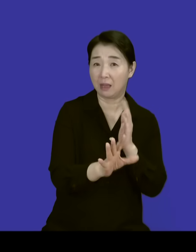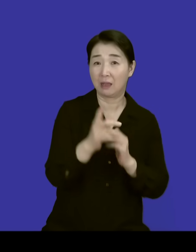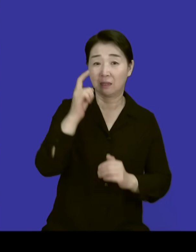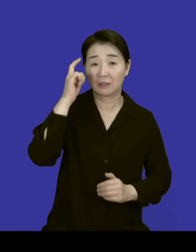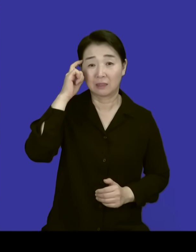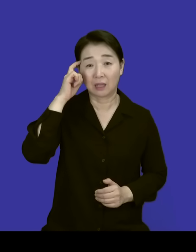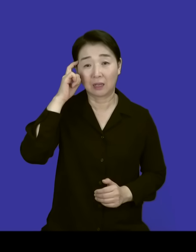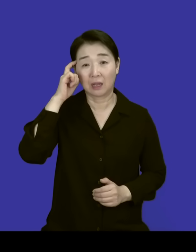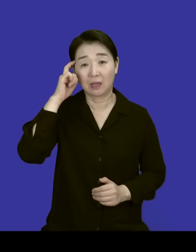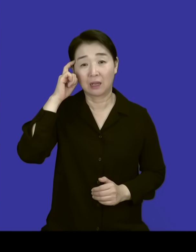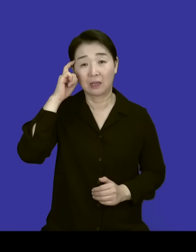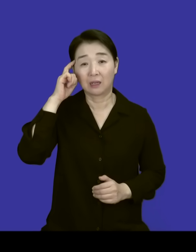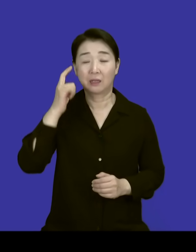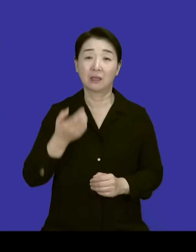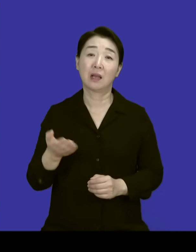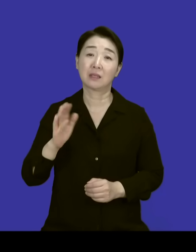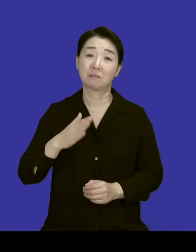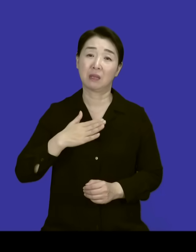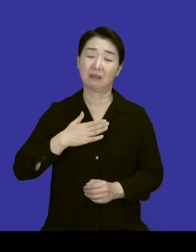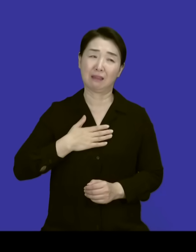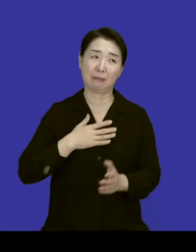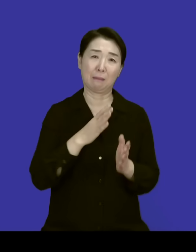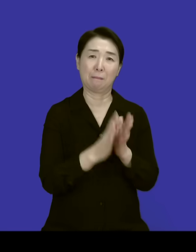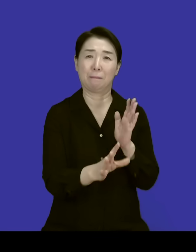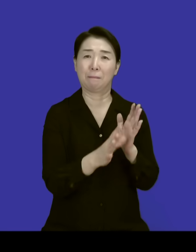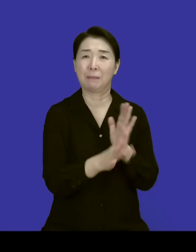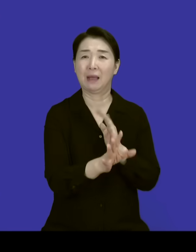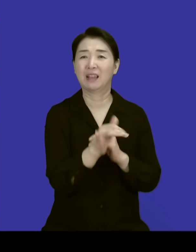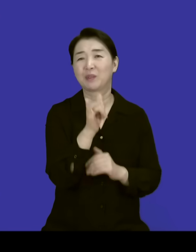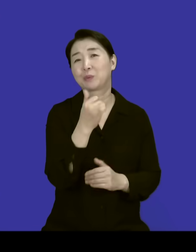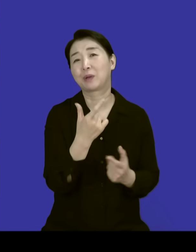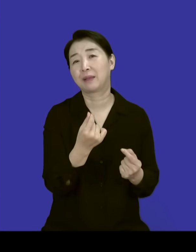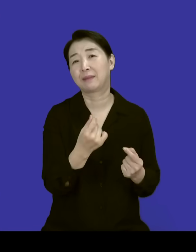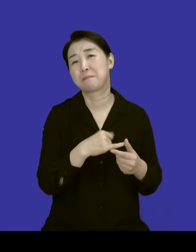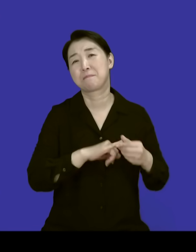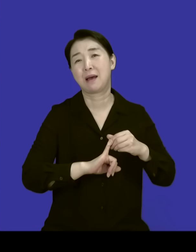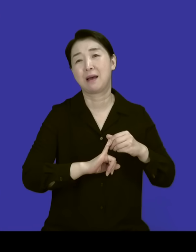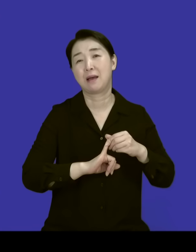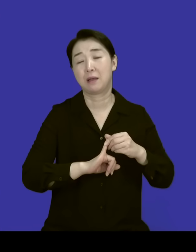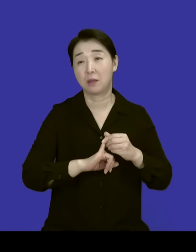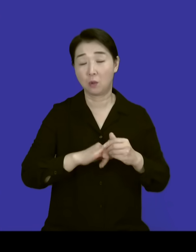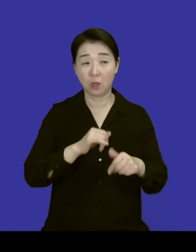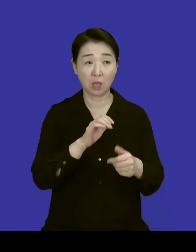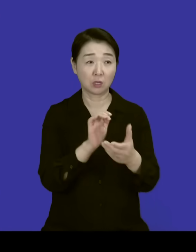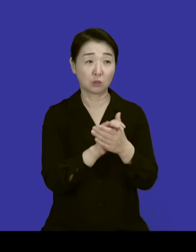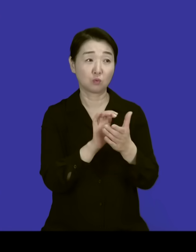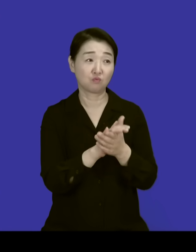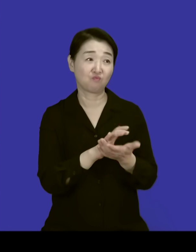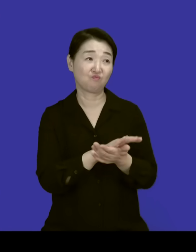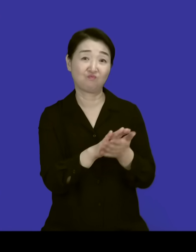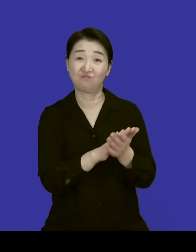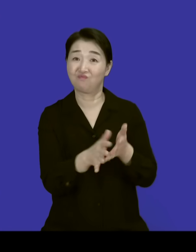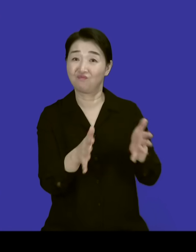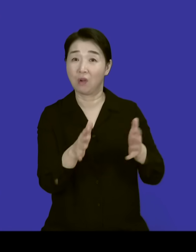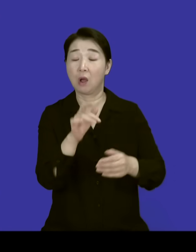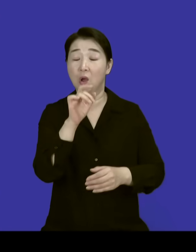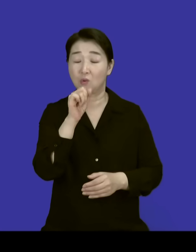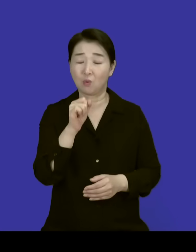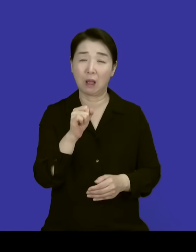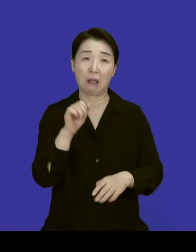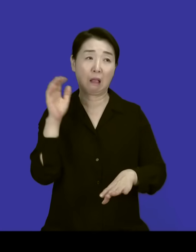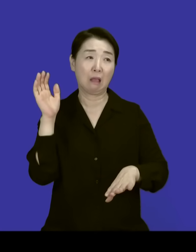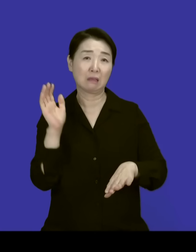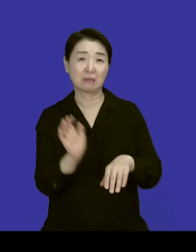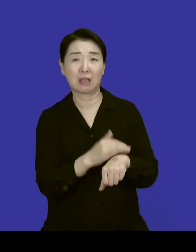예. 저한테 그런 기질이 좀 있었다고는 생각은 해요. 사실은요. 제가 친구들이랑 노는 것도 좋아하고 네. 엇나가기 시작한